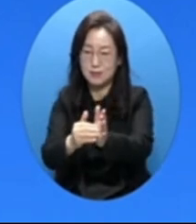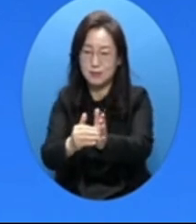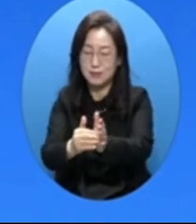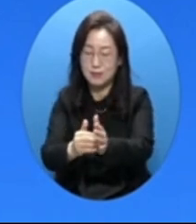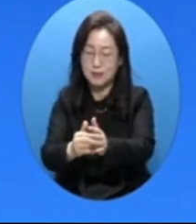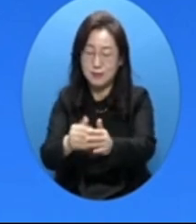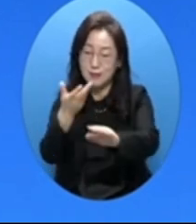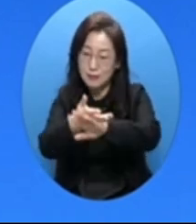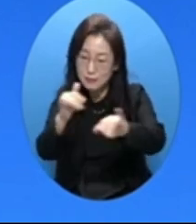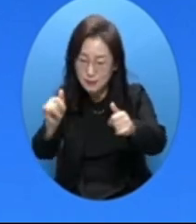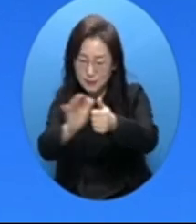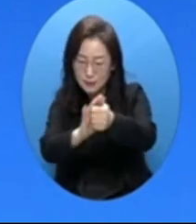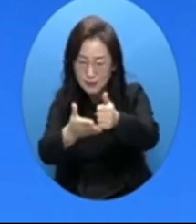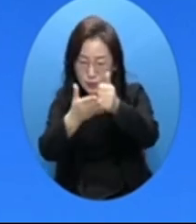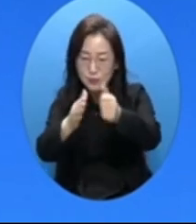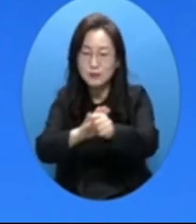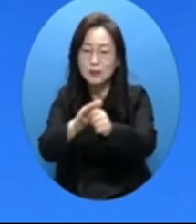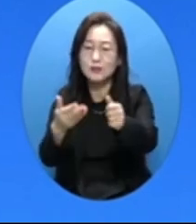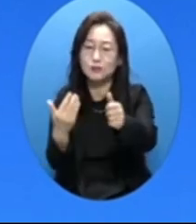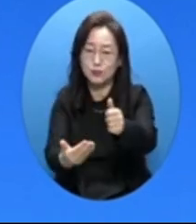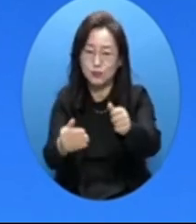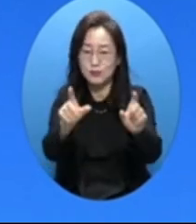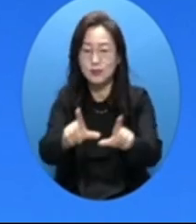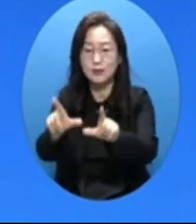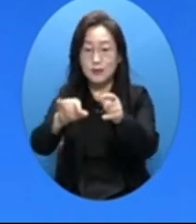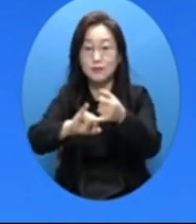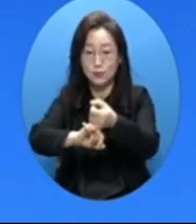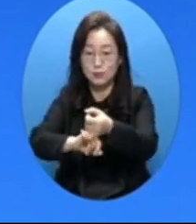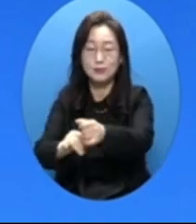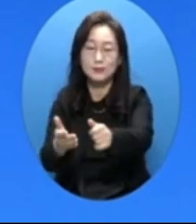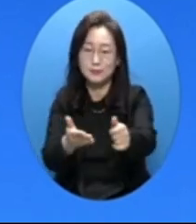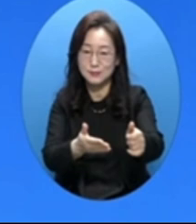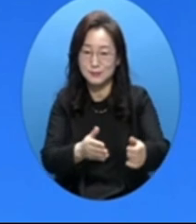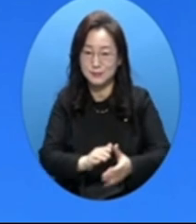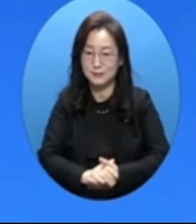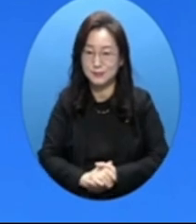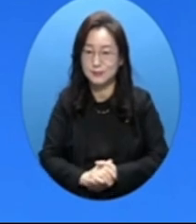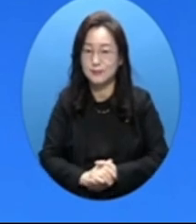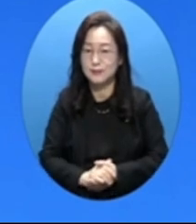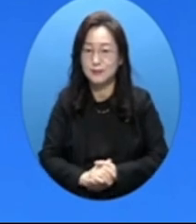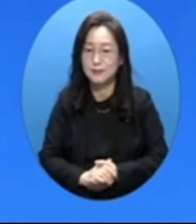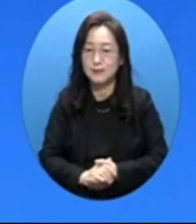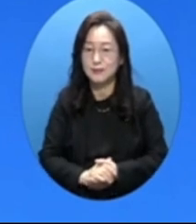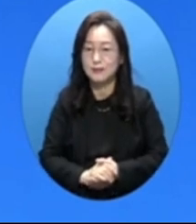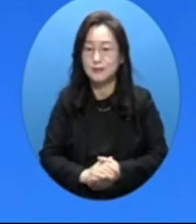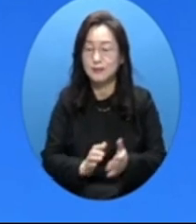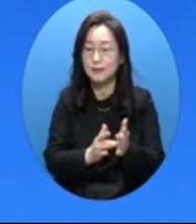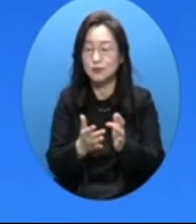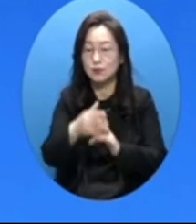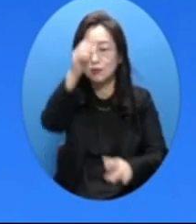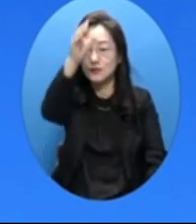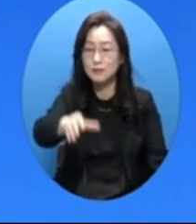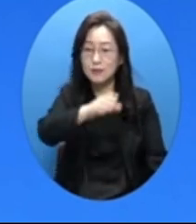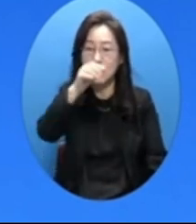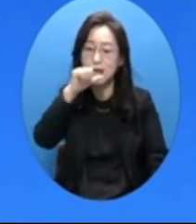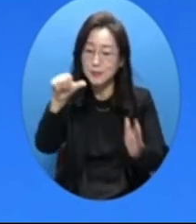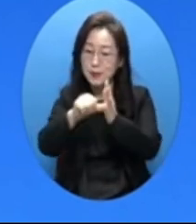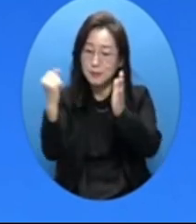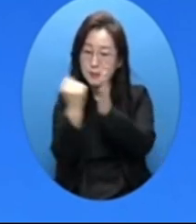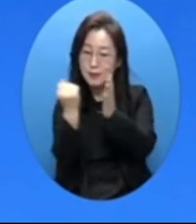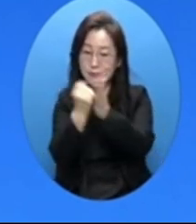섬기고 사랑하며 살아가는 우리 모두가 되어야 할 것입니다 예수님을 십자가에 못박은 사람들이